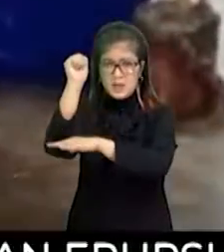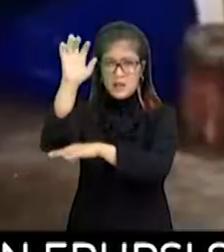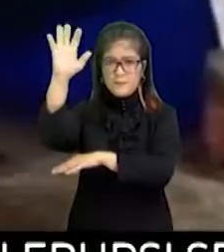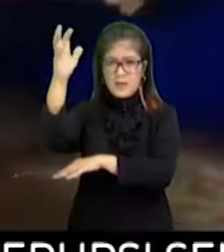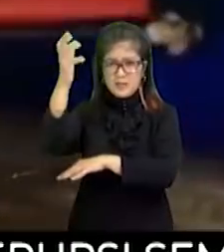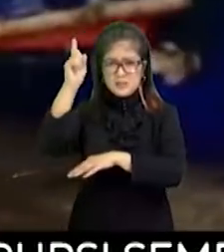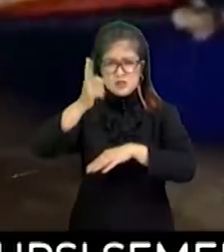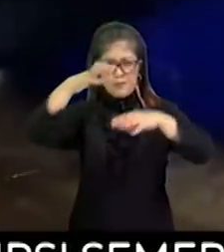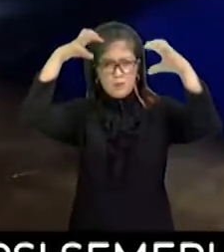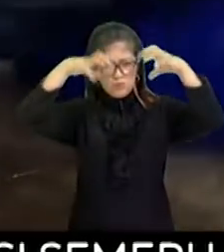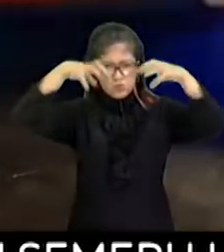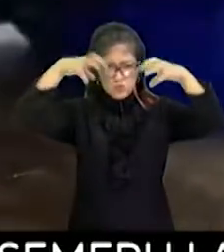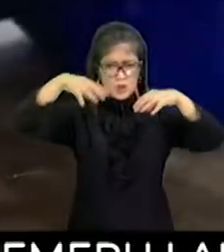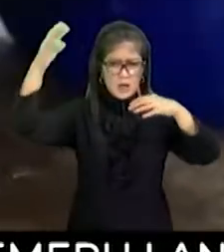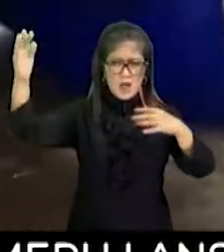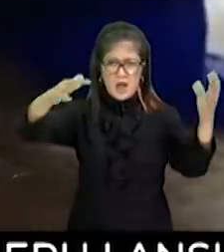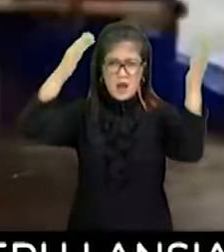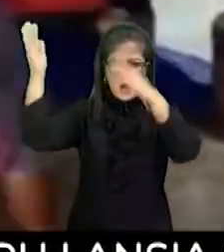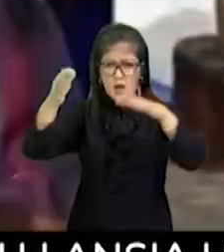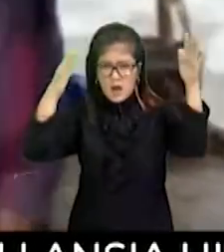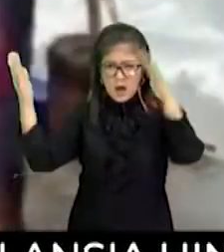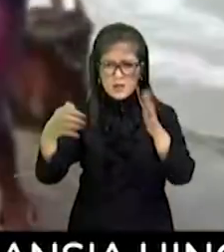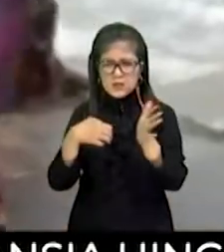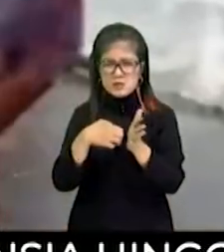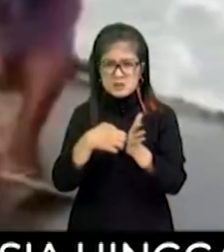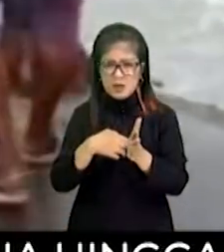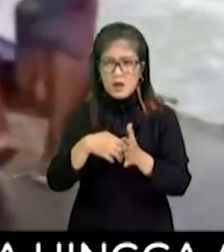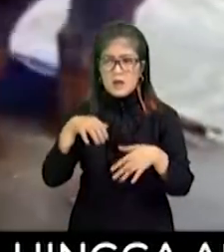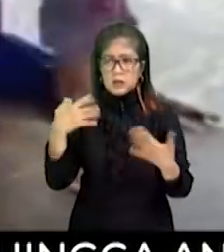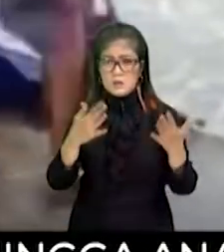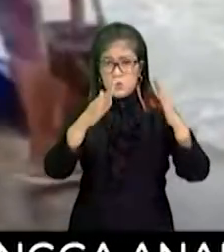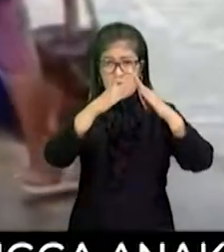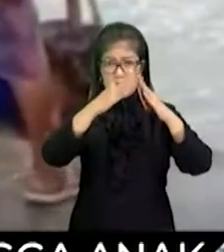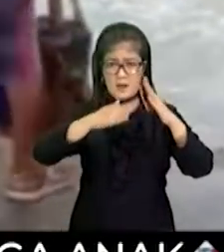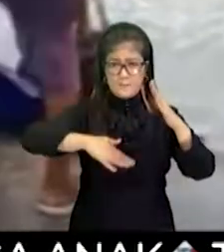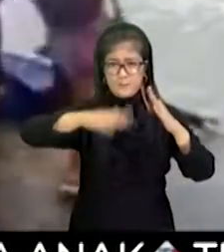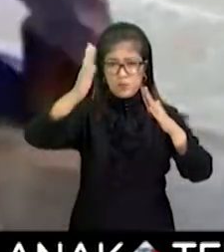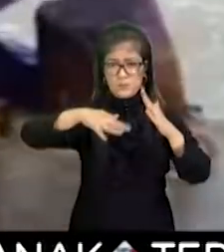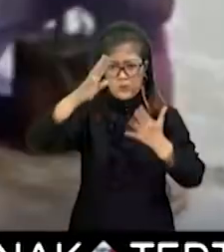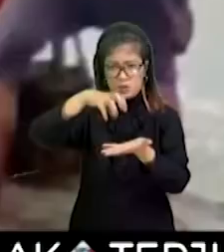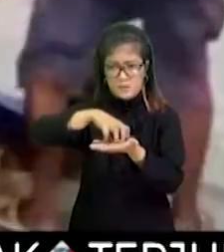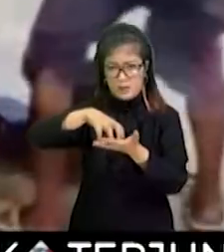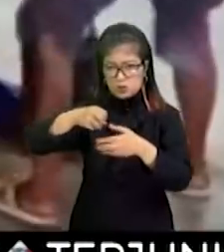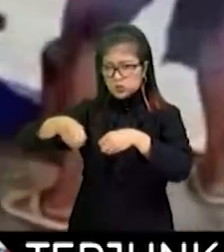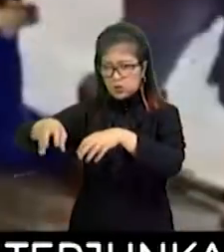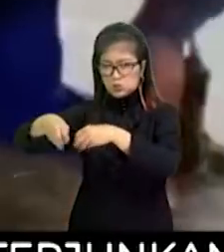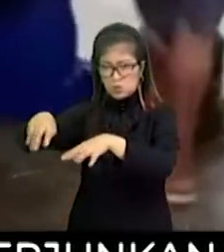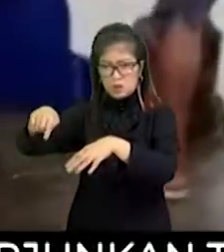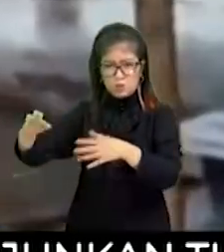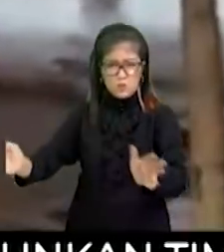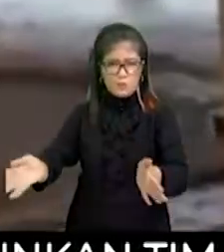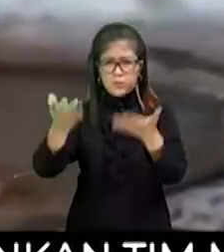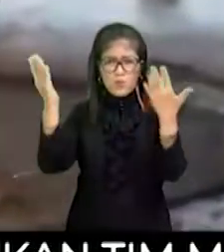sore tiupan angin kencang membuat atap sejumlah warung dan lapak milik para pedagang beterbangan